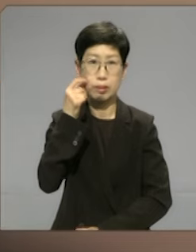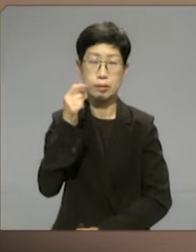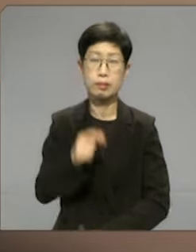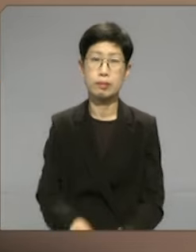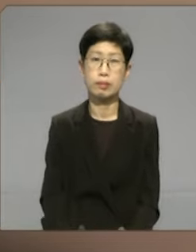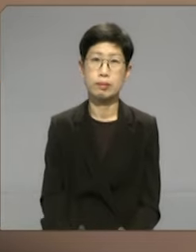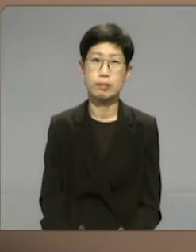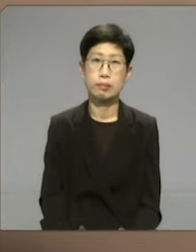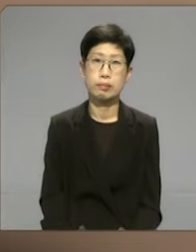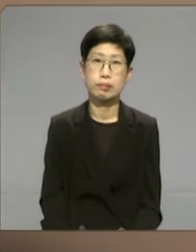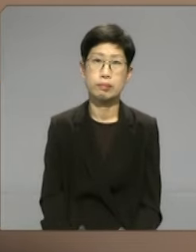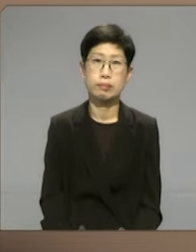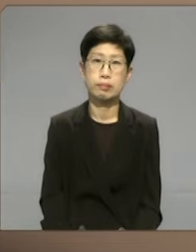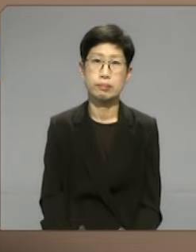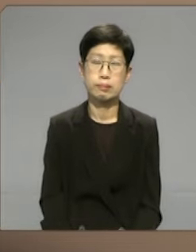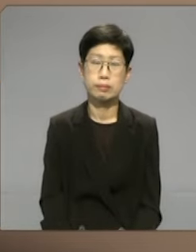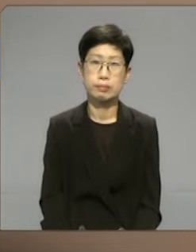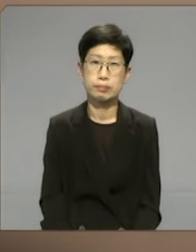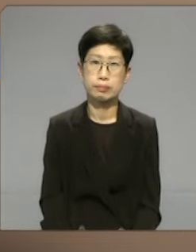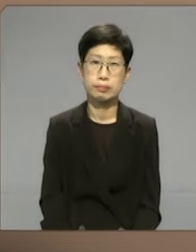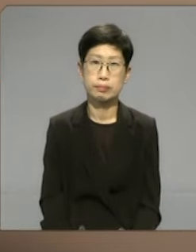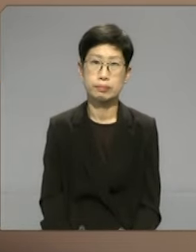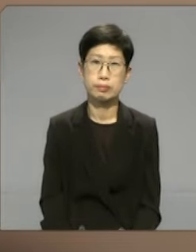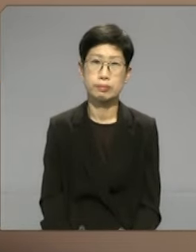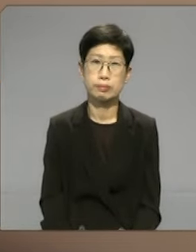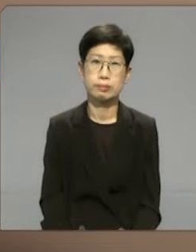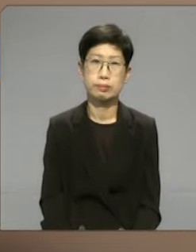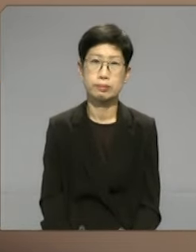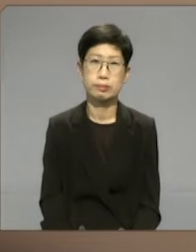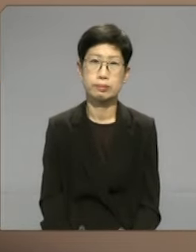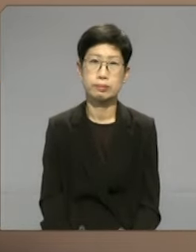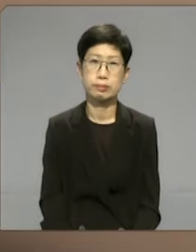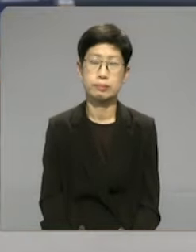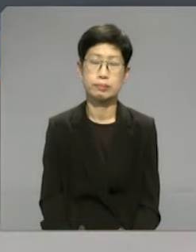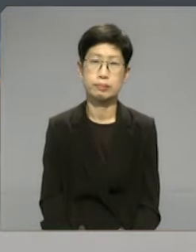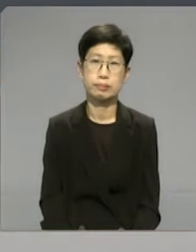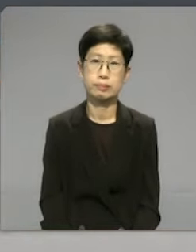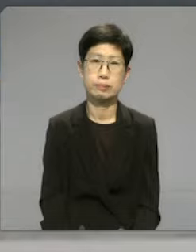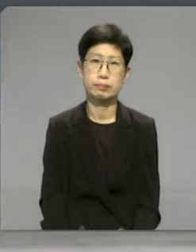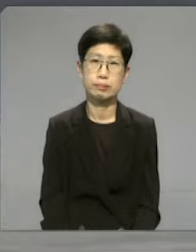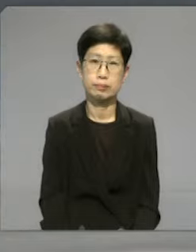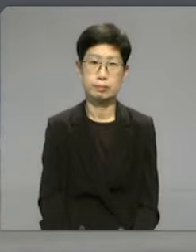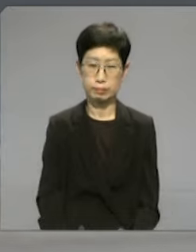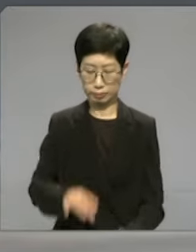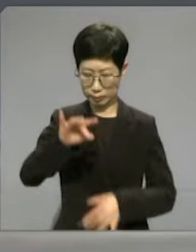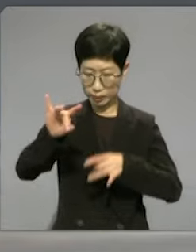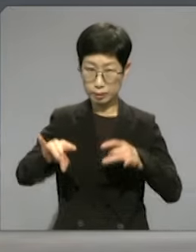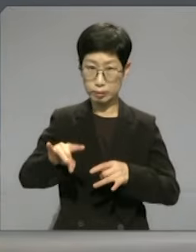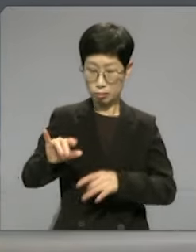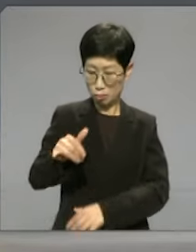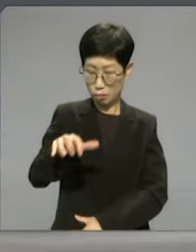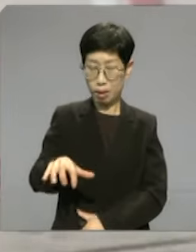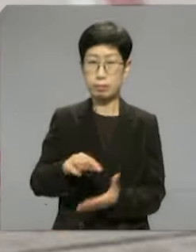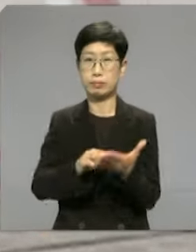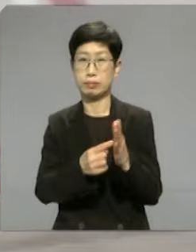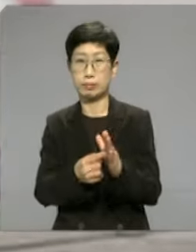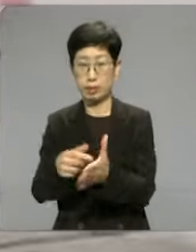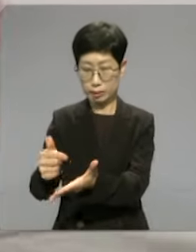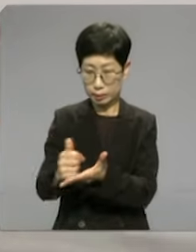less than 10 seconds, which is why like I think nobody could really respond to it. 태국 항공 당국은